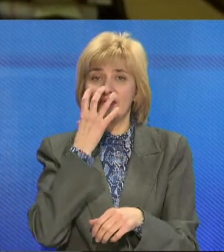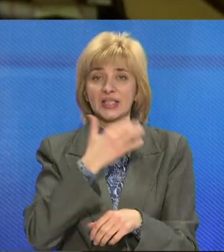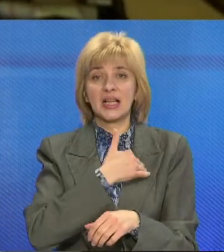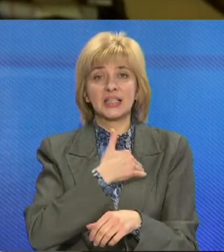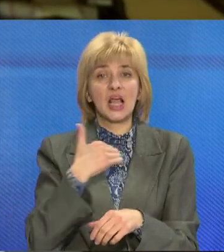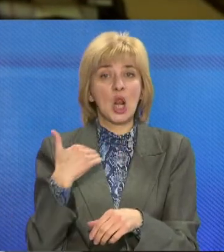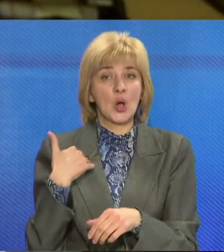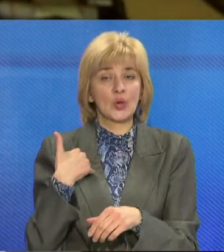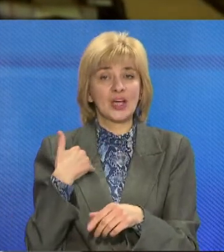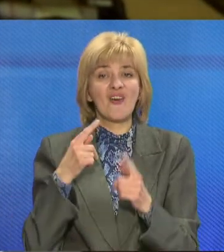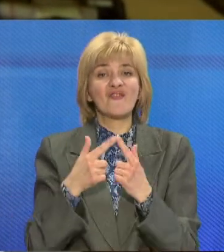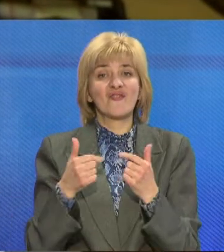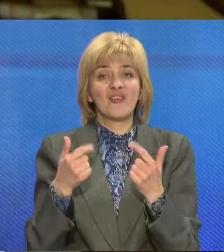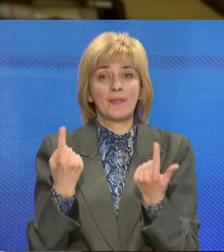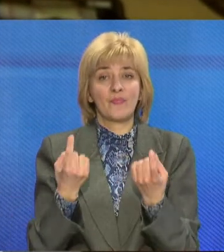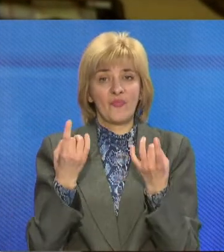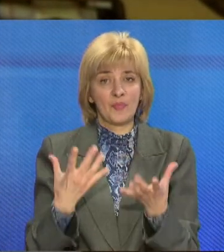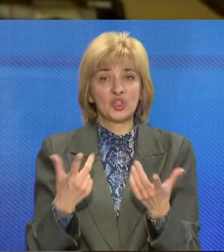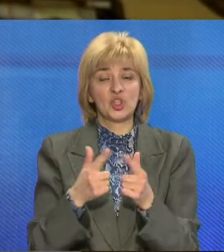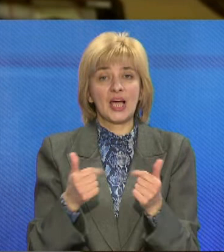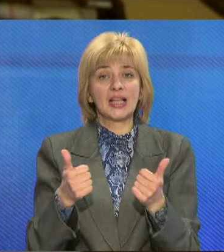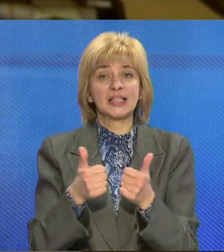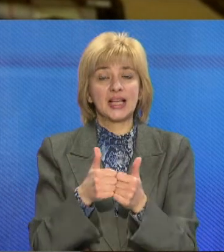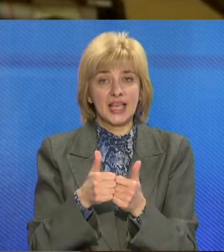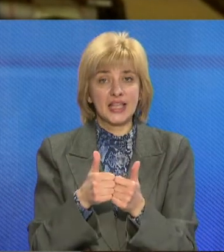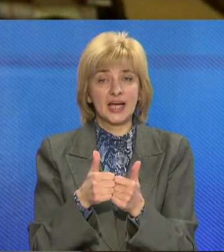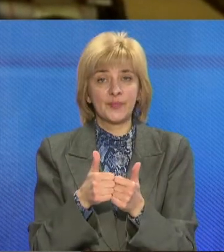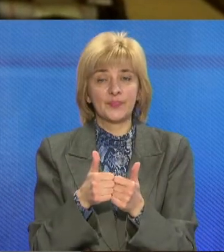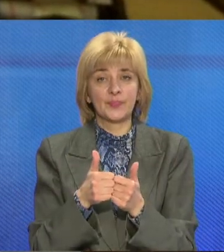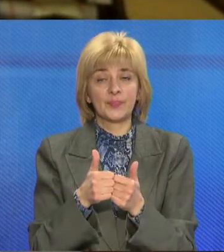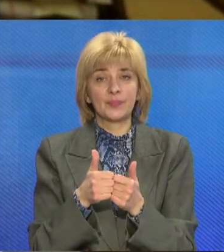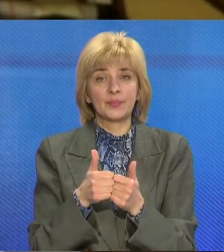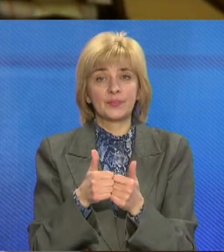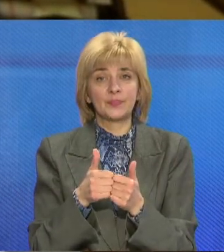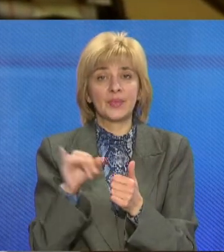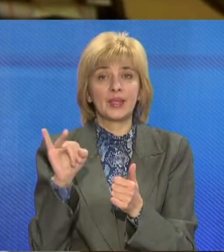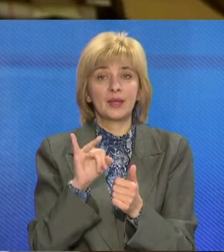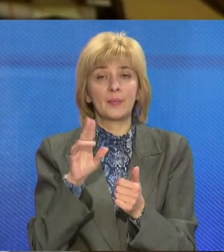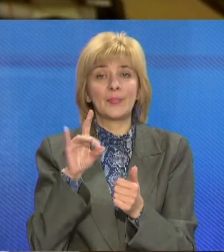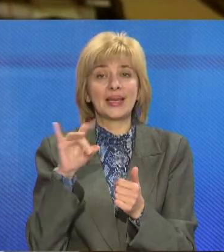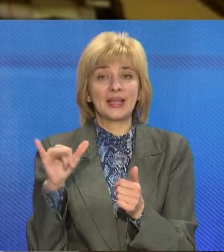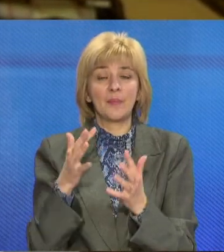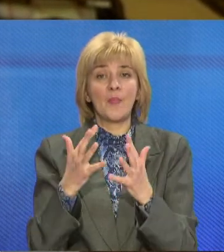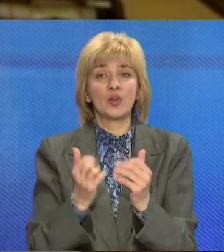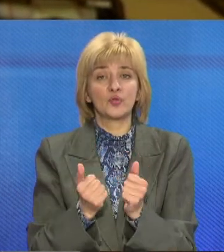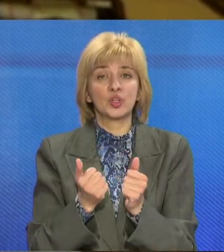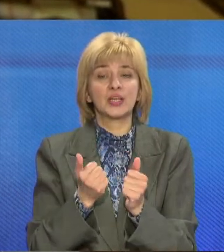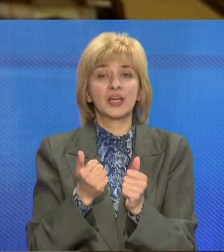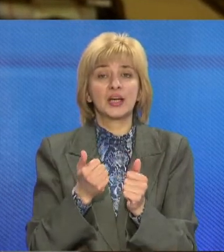в отделениях, обычных отделениях инфекционных. И при получении данного